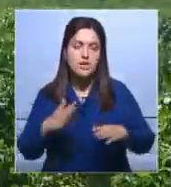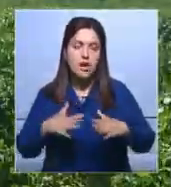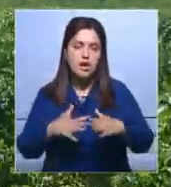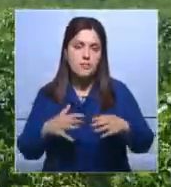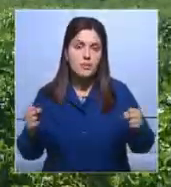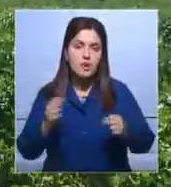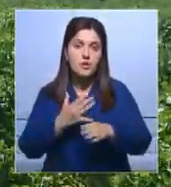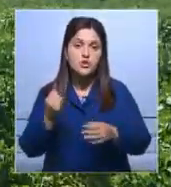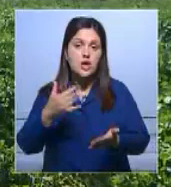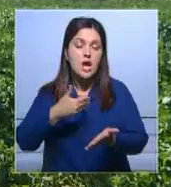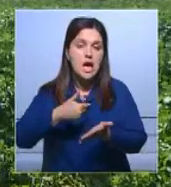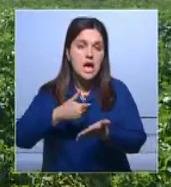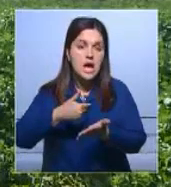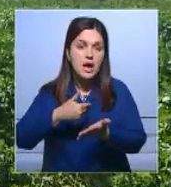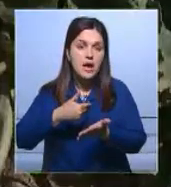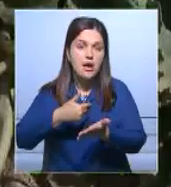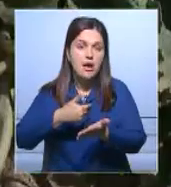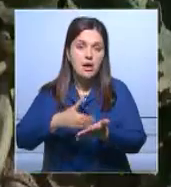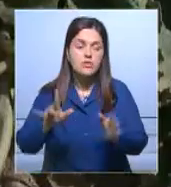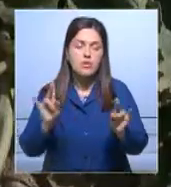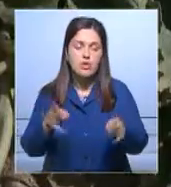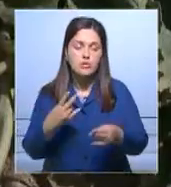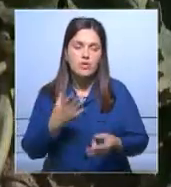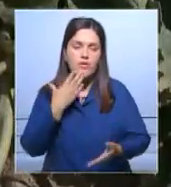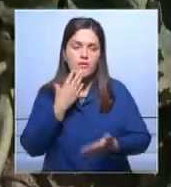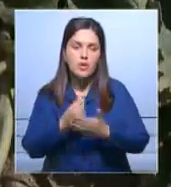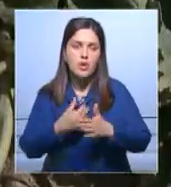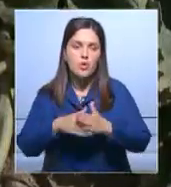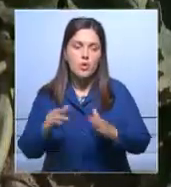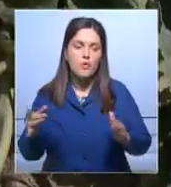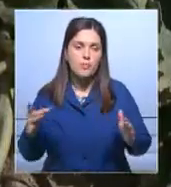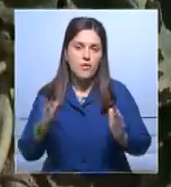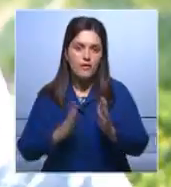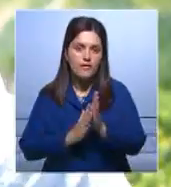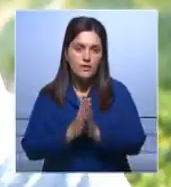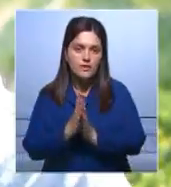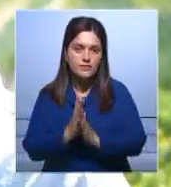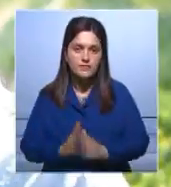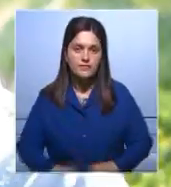стали отказываться от других, менее прибыльных культур в пользу бахчевых.